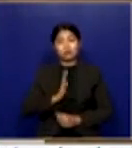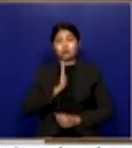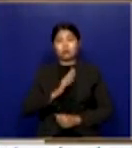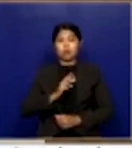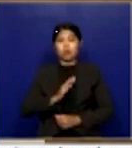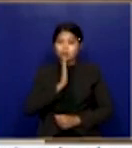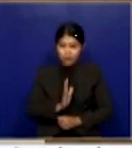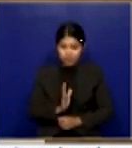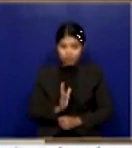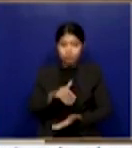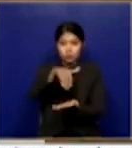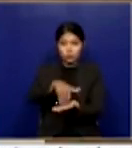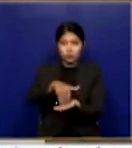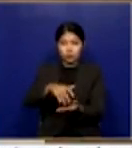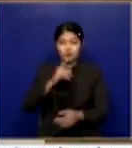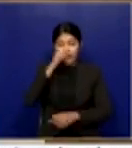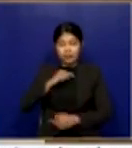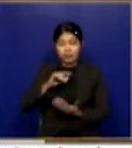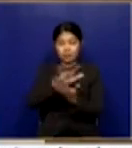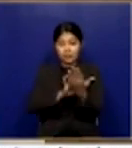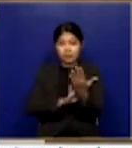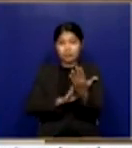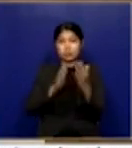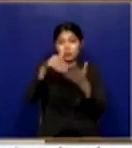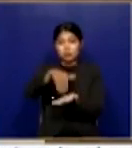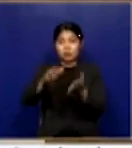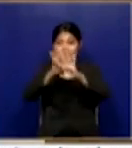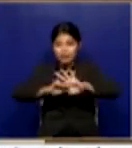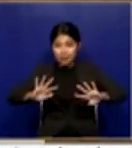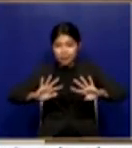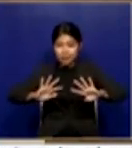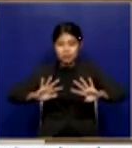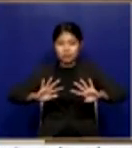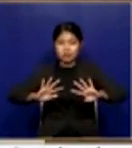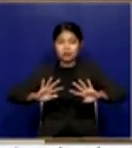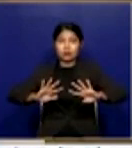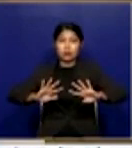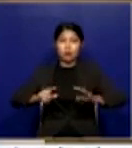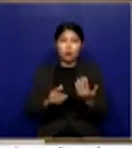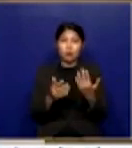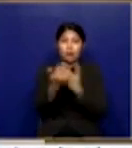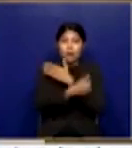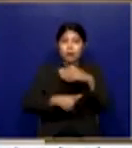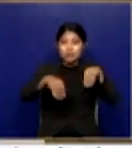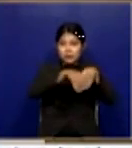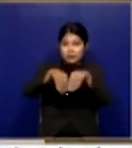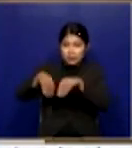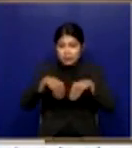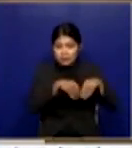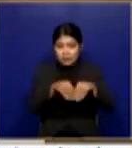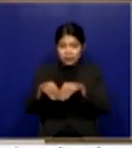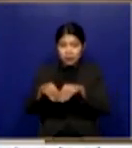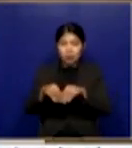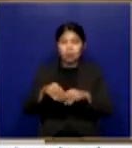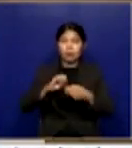เป็นตรงกลางของอาเซียนค่ะน้องถูกล้อมด้วยการรอบบ้านเธอได้จาก